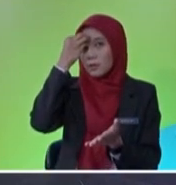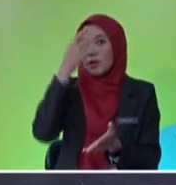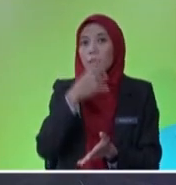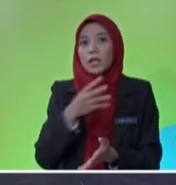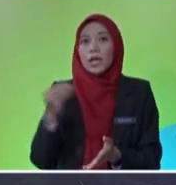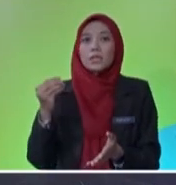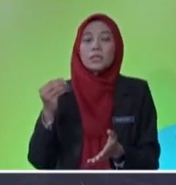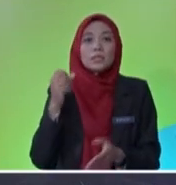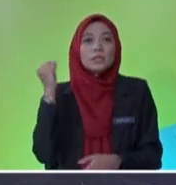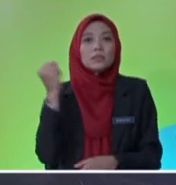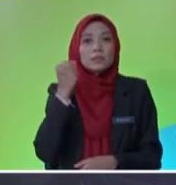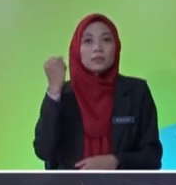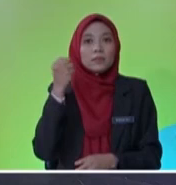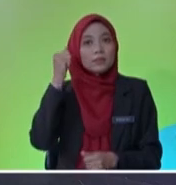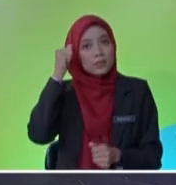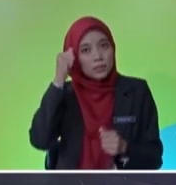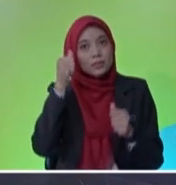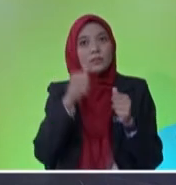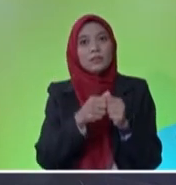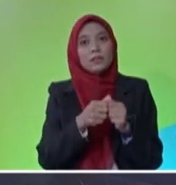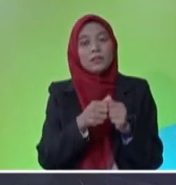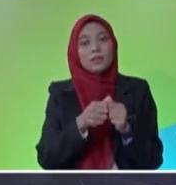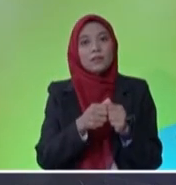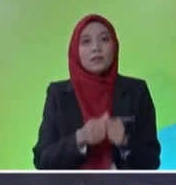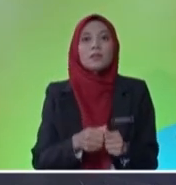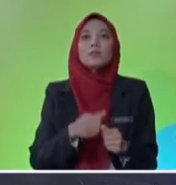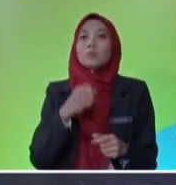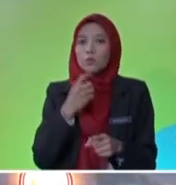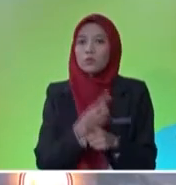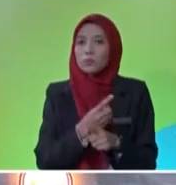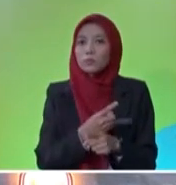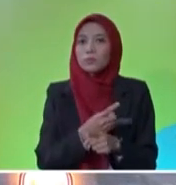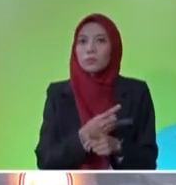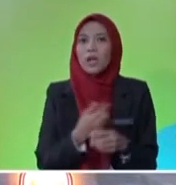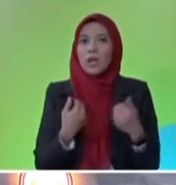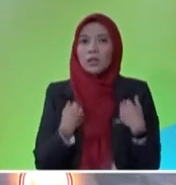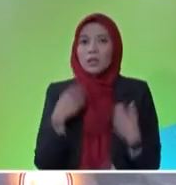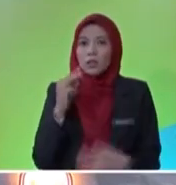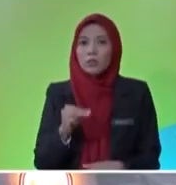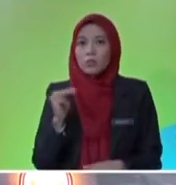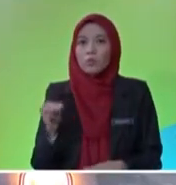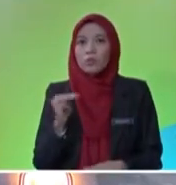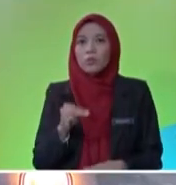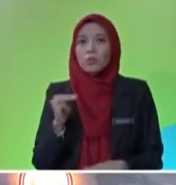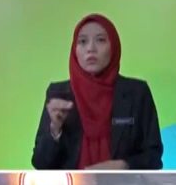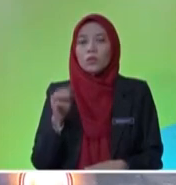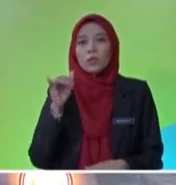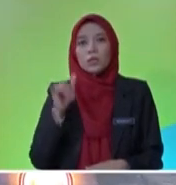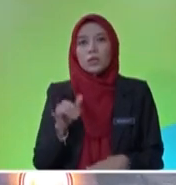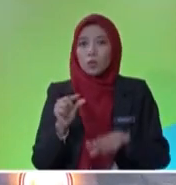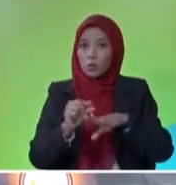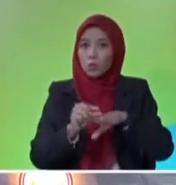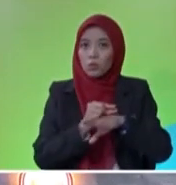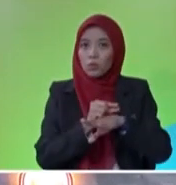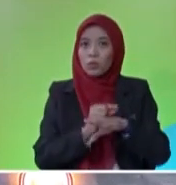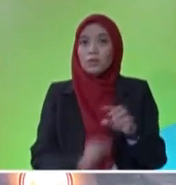tidak akan menggunakan mau itu sekiranya tidak berlaku kecemasan m dan yang mungkin ada setengah murid di sekolah Apabila mereka menggunakan Natalia